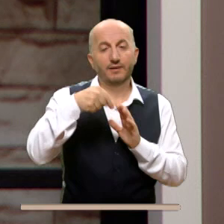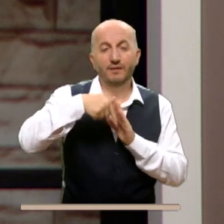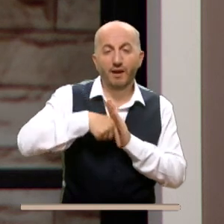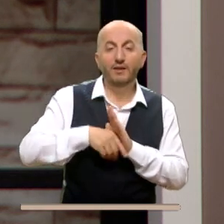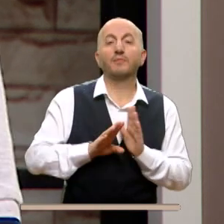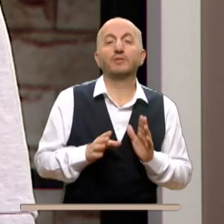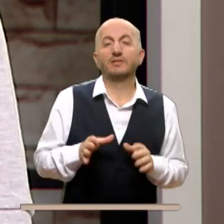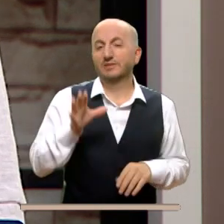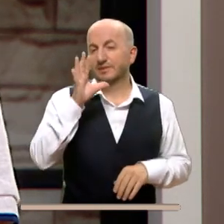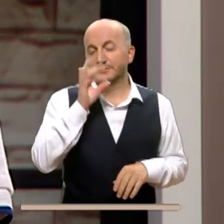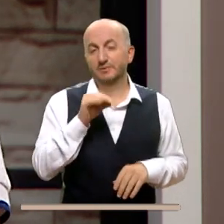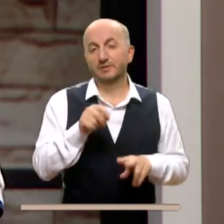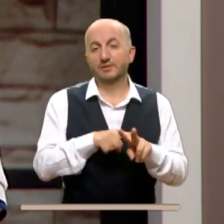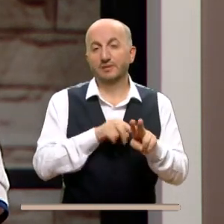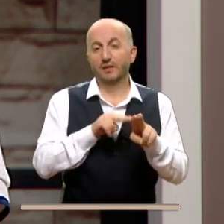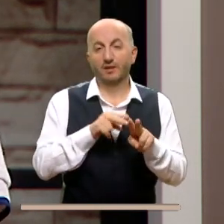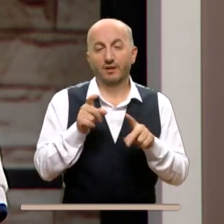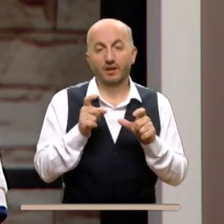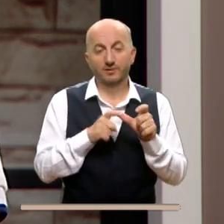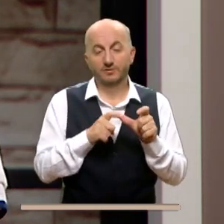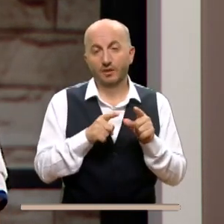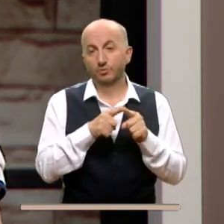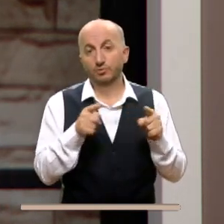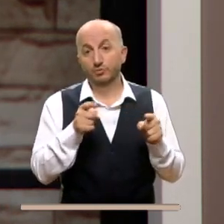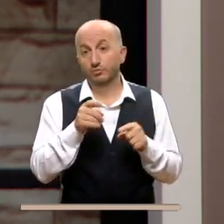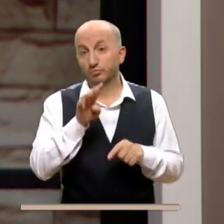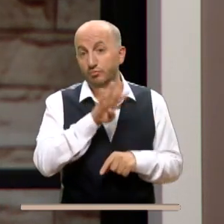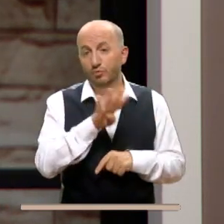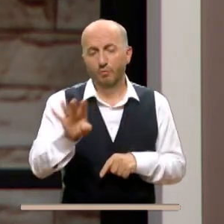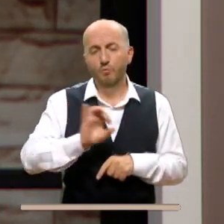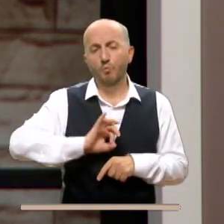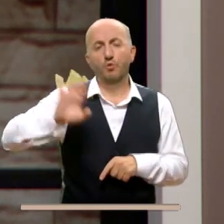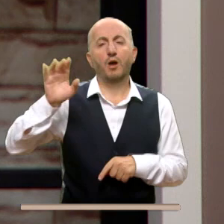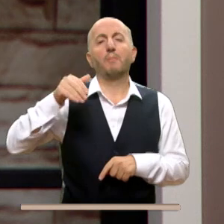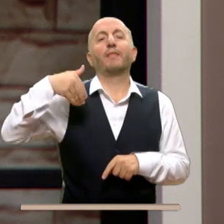girmiyoruz. Kimsenin YKS süreci mükemmel dört dörtlük değil. Herkesin